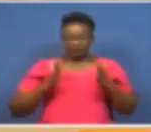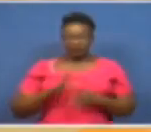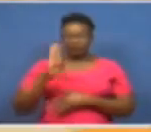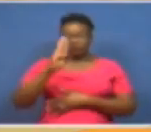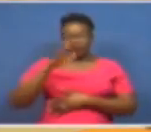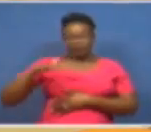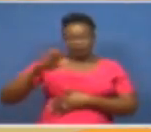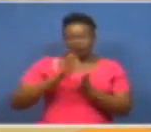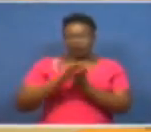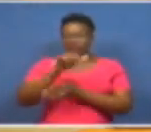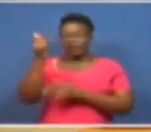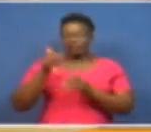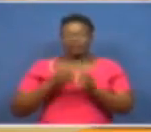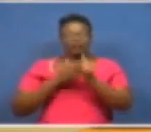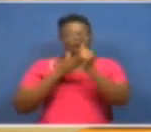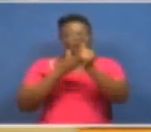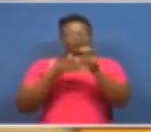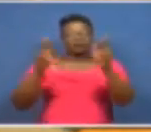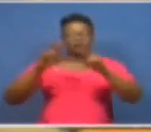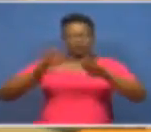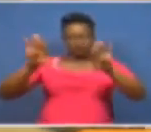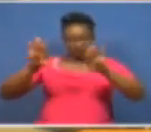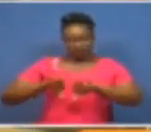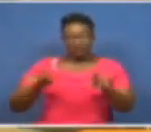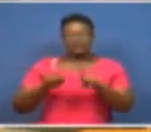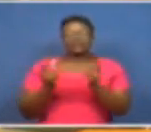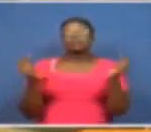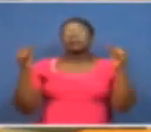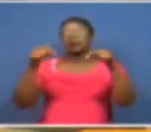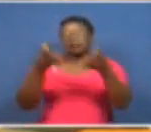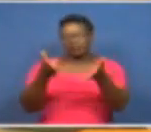na viongozi wengine wa eneo la Bonde la Ufa pia walihudhuria.